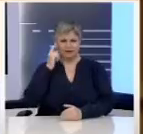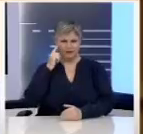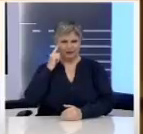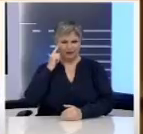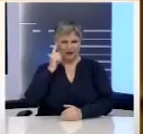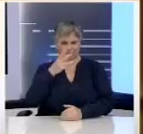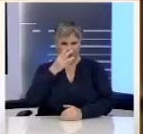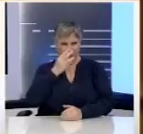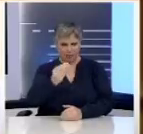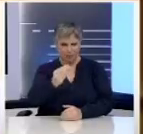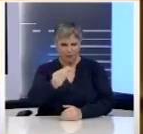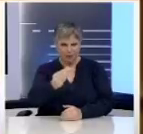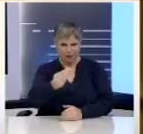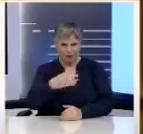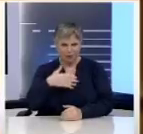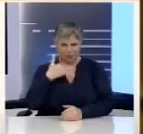επιχειρημάτων.